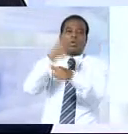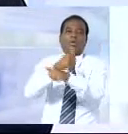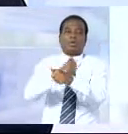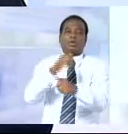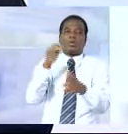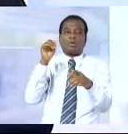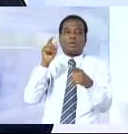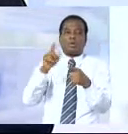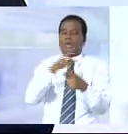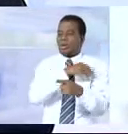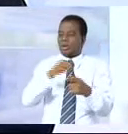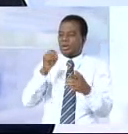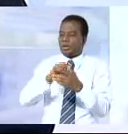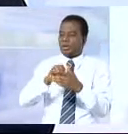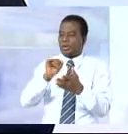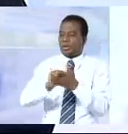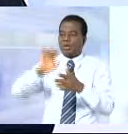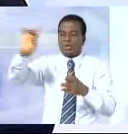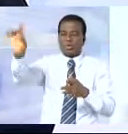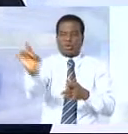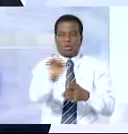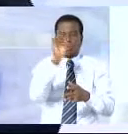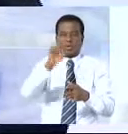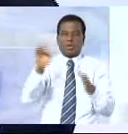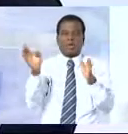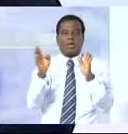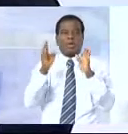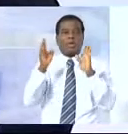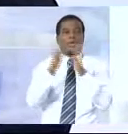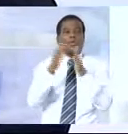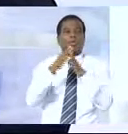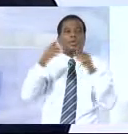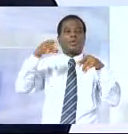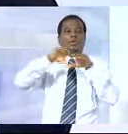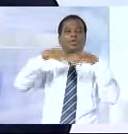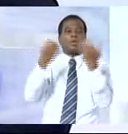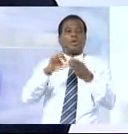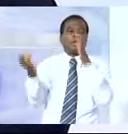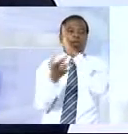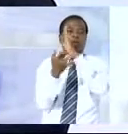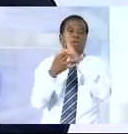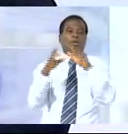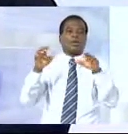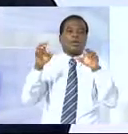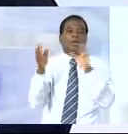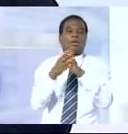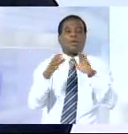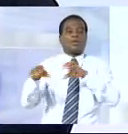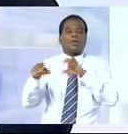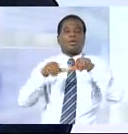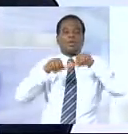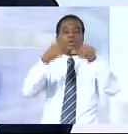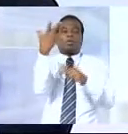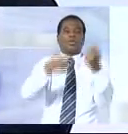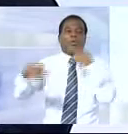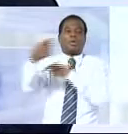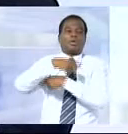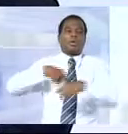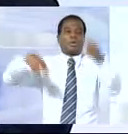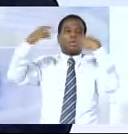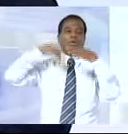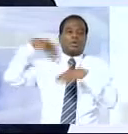Cet atelier sera couplé de la 8e session du comité technique des experts de la CEDEAO. La rencontre va durer 3 jours et nous y